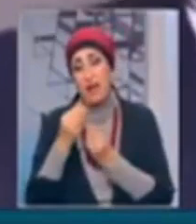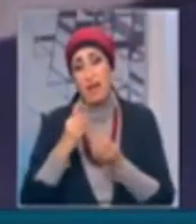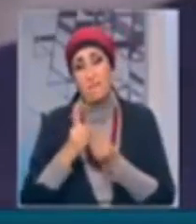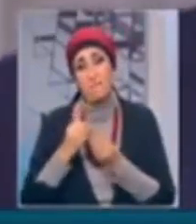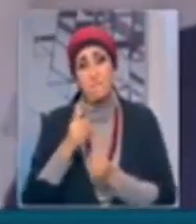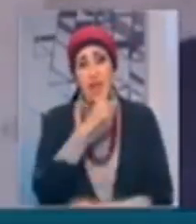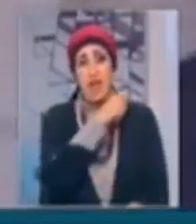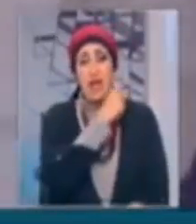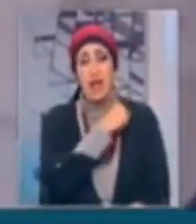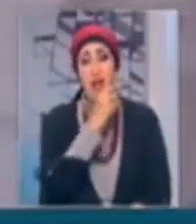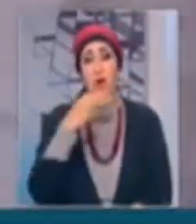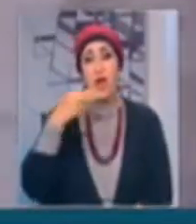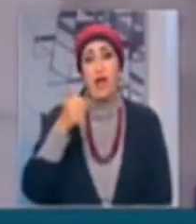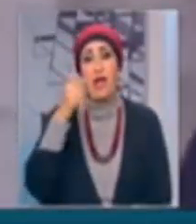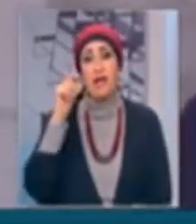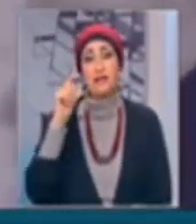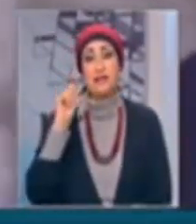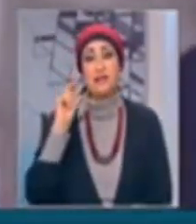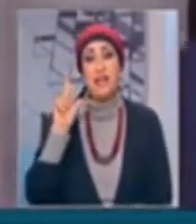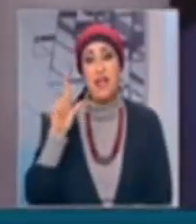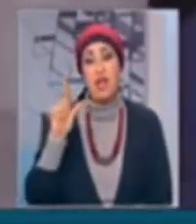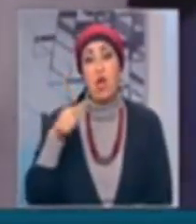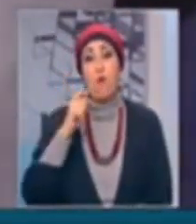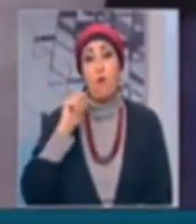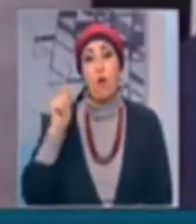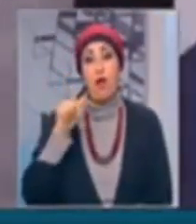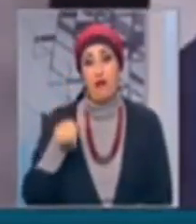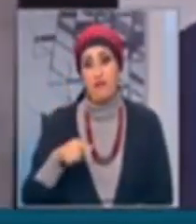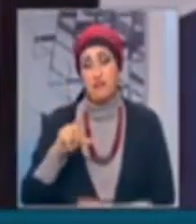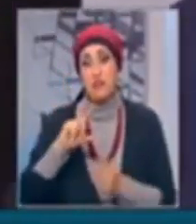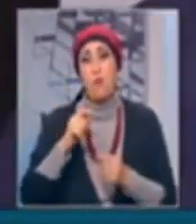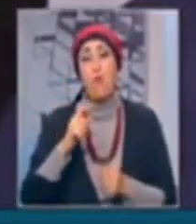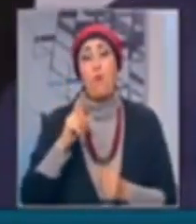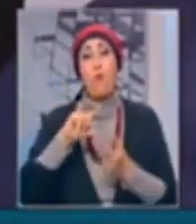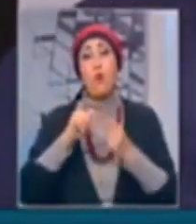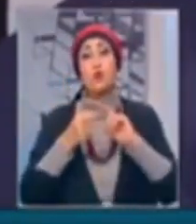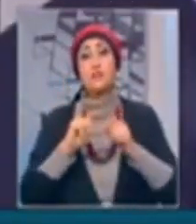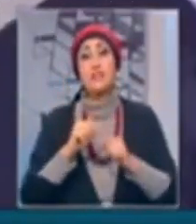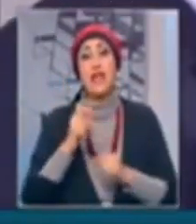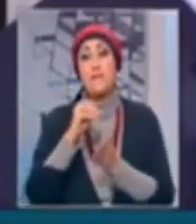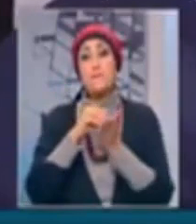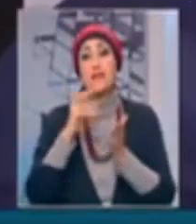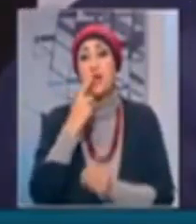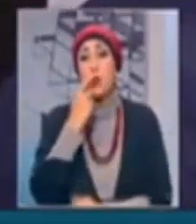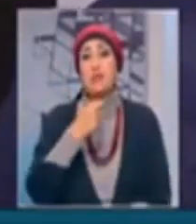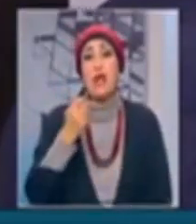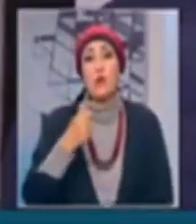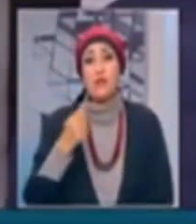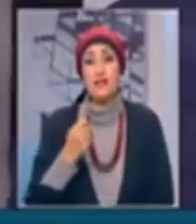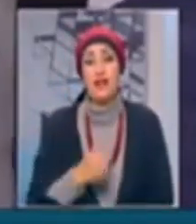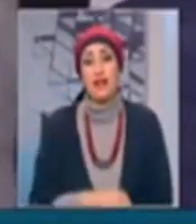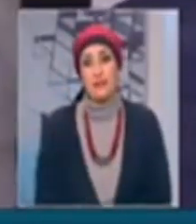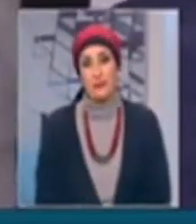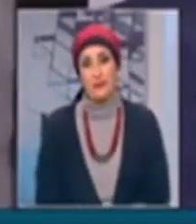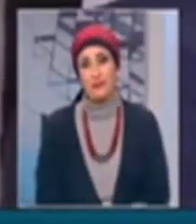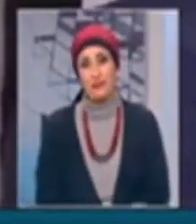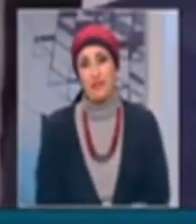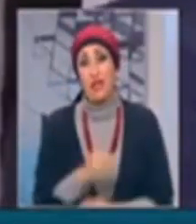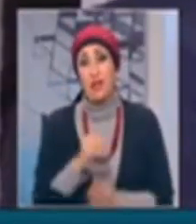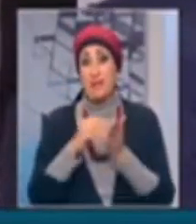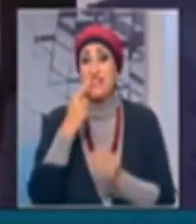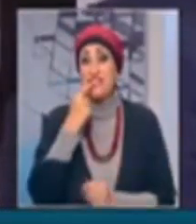اللواء عادل الغضبان محافظ بورسعيد. وسيادة محافظ بورسعيد، بداية كل عام وسيادتكم بخير في مستهل